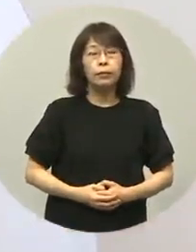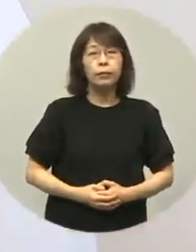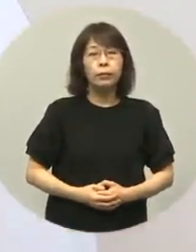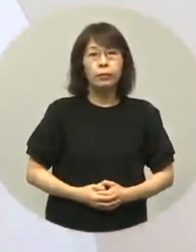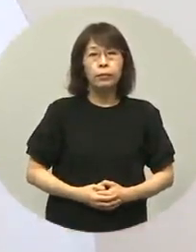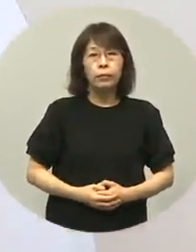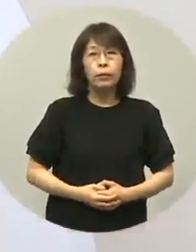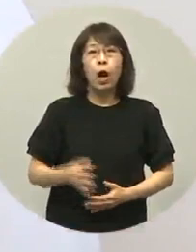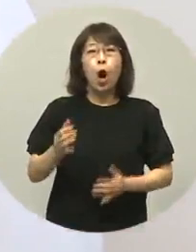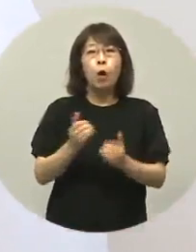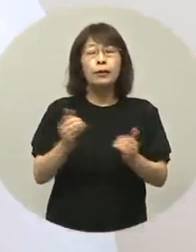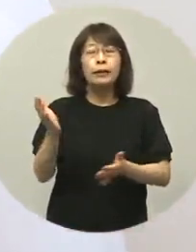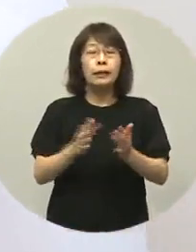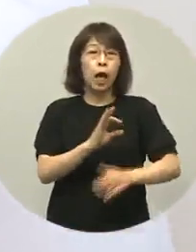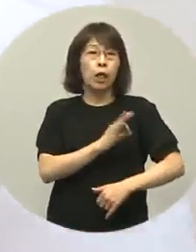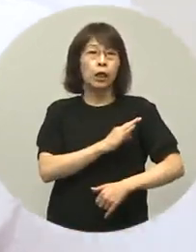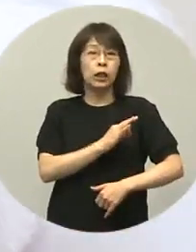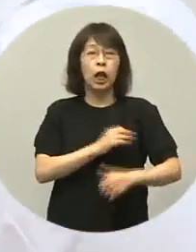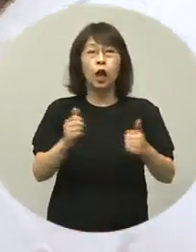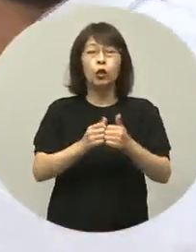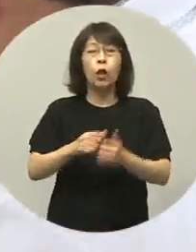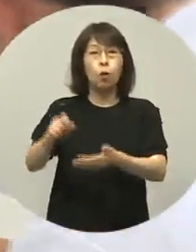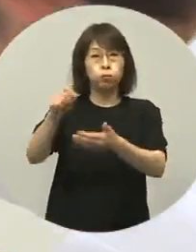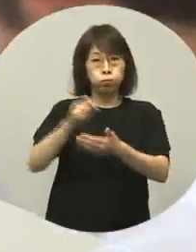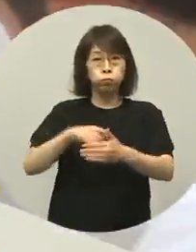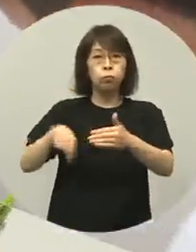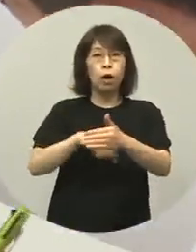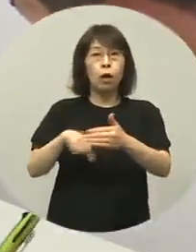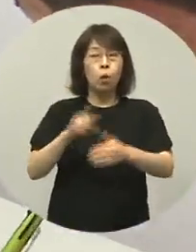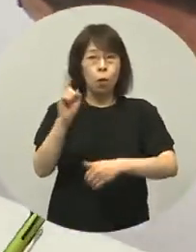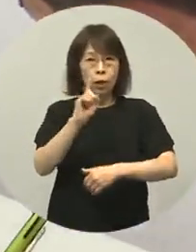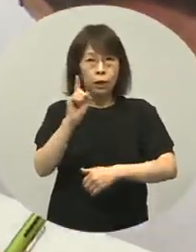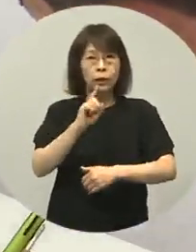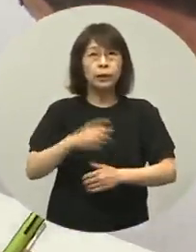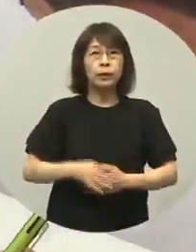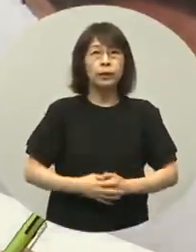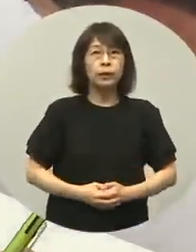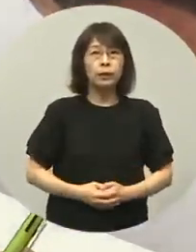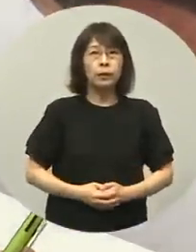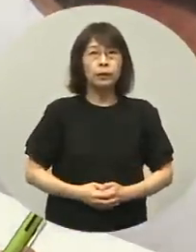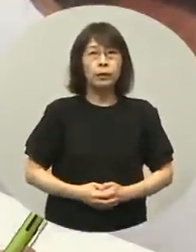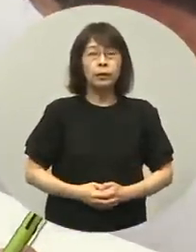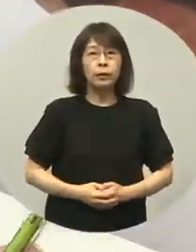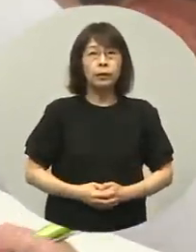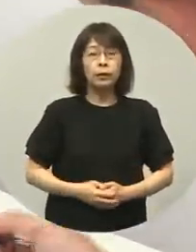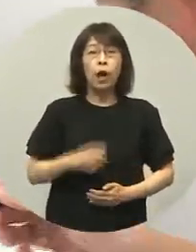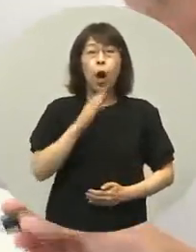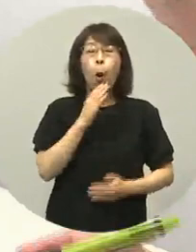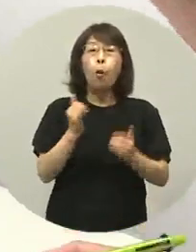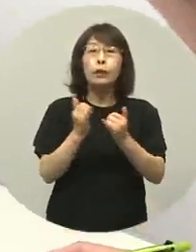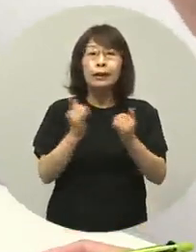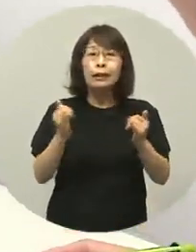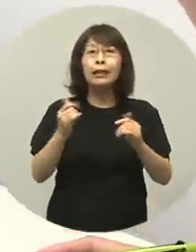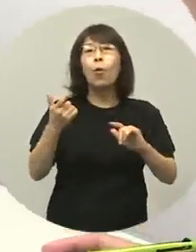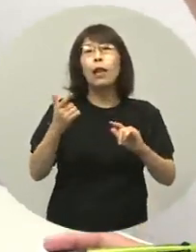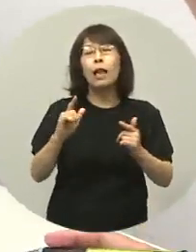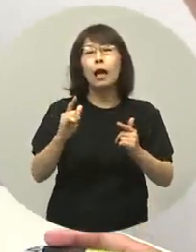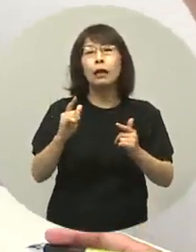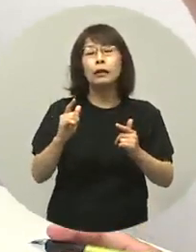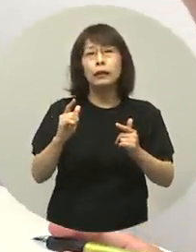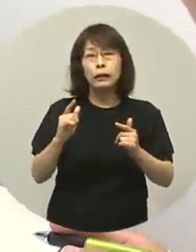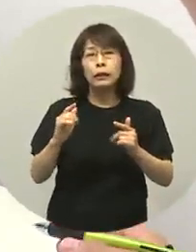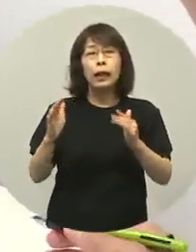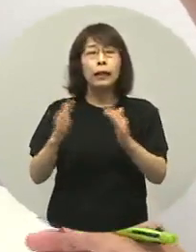方からは一体どんな相談が持ちかけられるのでしょうか？ ご本人のことじゃなくて、はい、近所